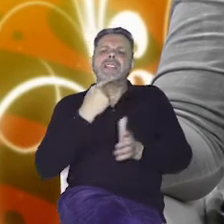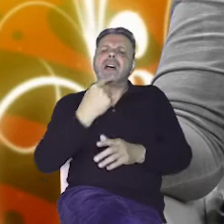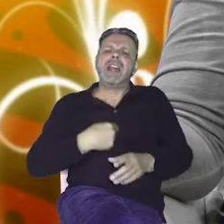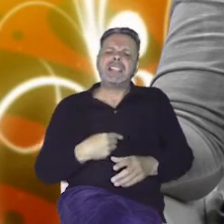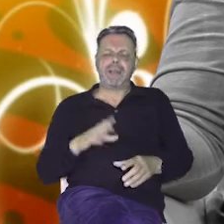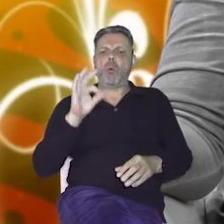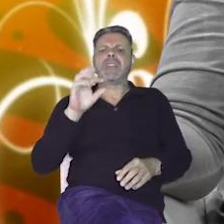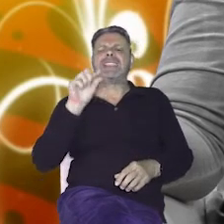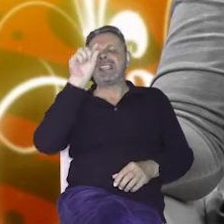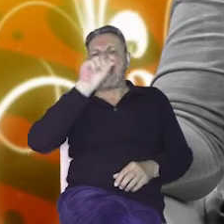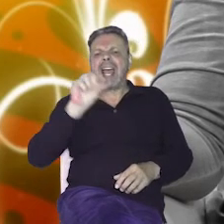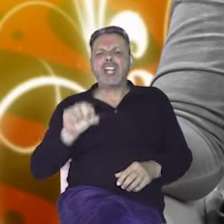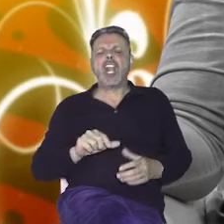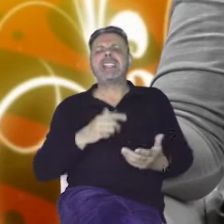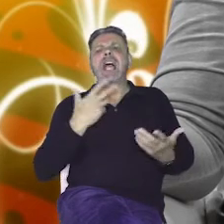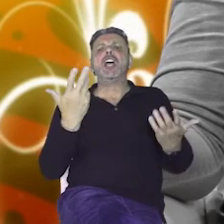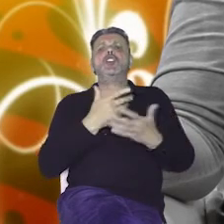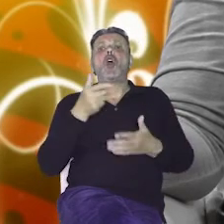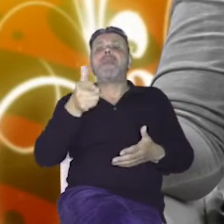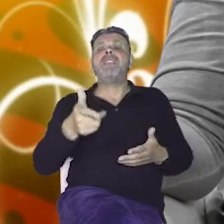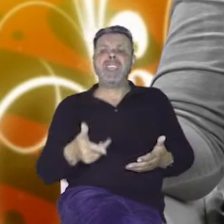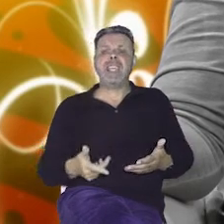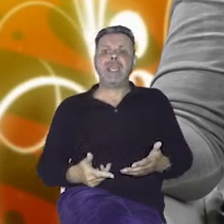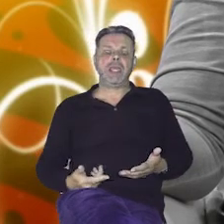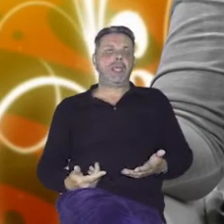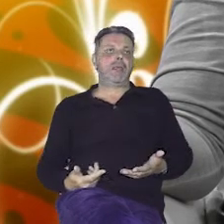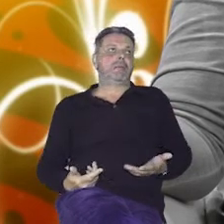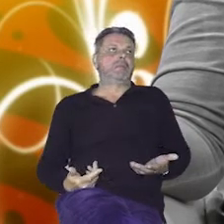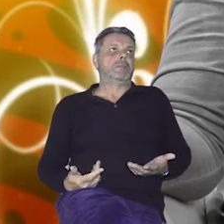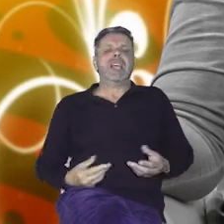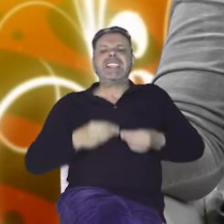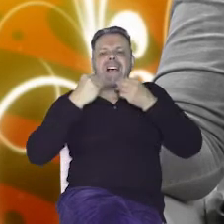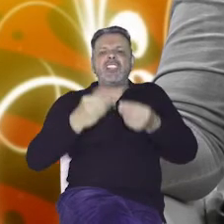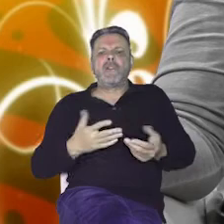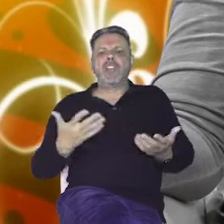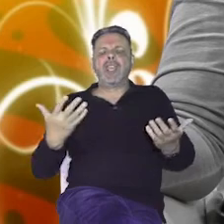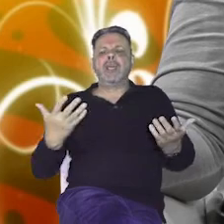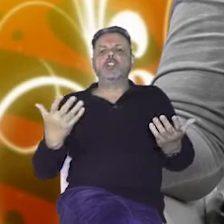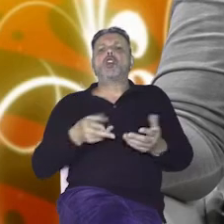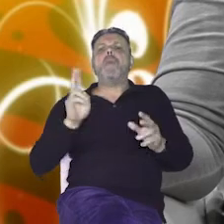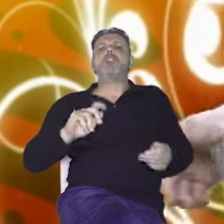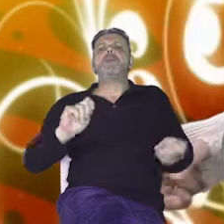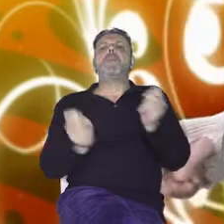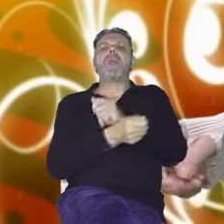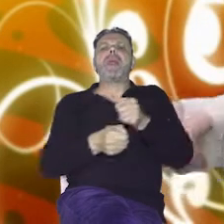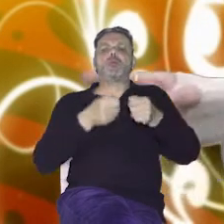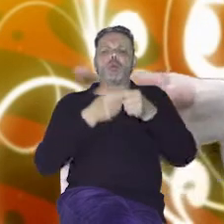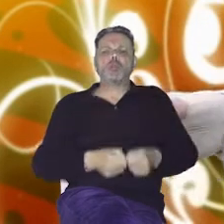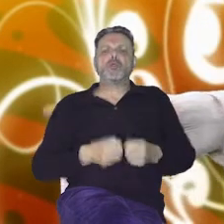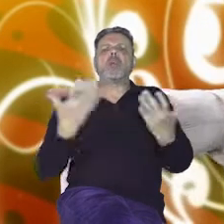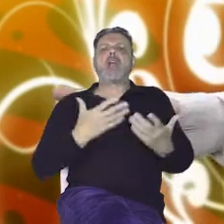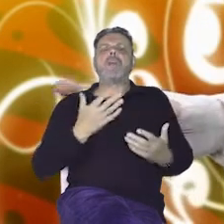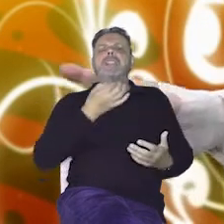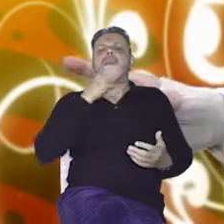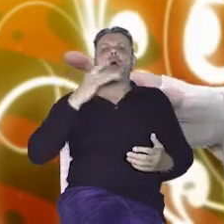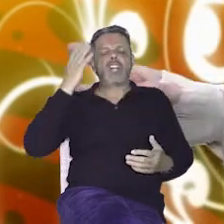10 rečenica što bi vi savjetovali da se mijenja u društvu da bi se poboljšala ta skrb. Pa da se poboljša